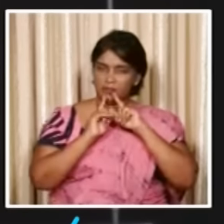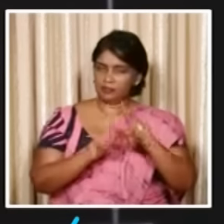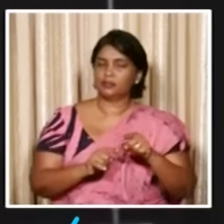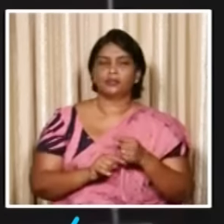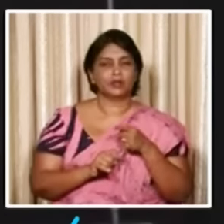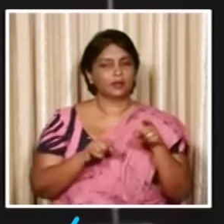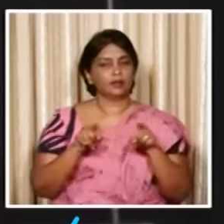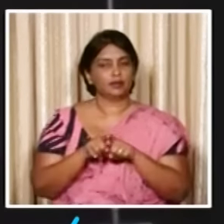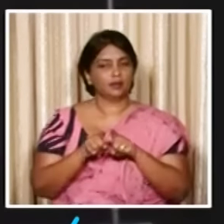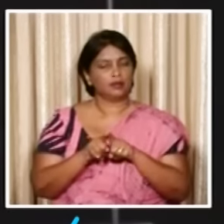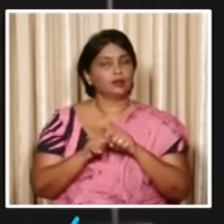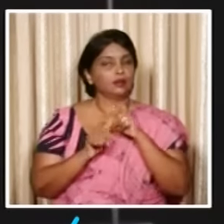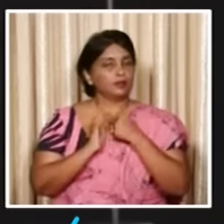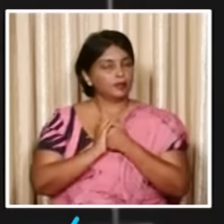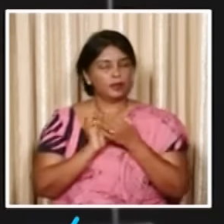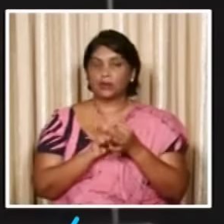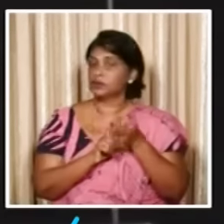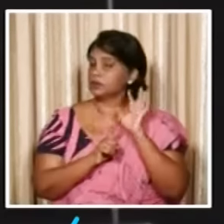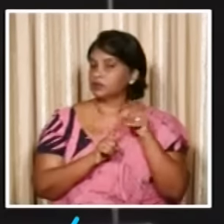நான் கேட்டுக்கொள்கின்றேன். இன்னொரு